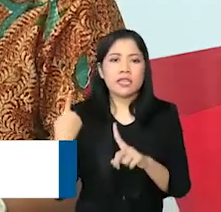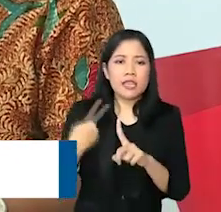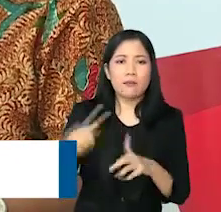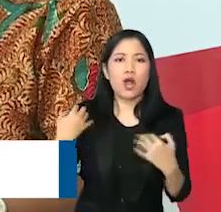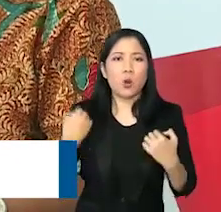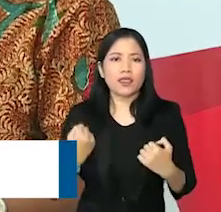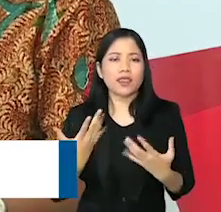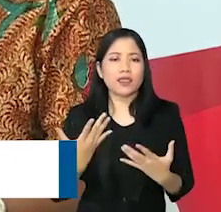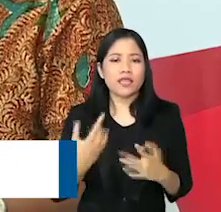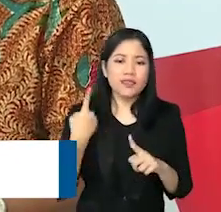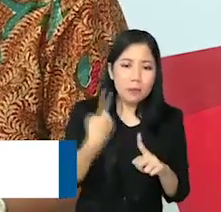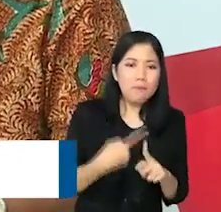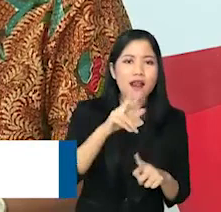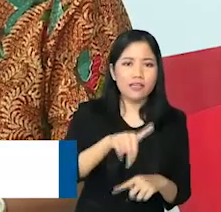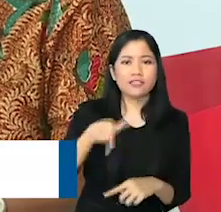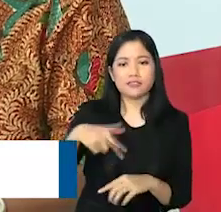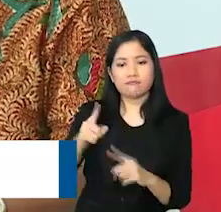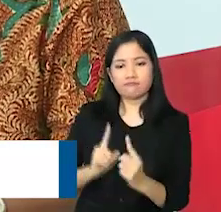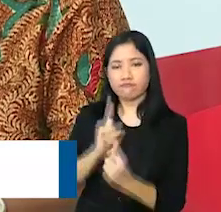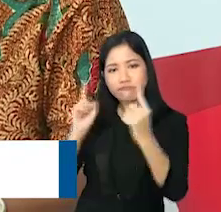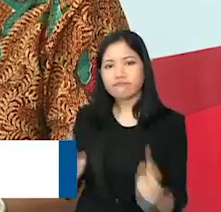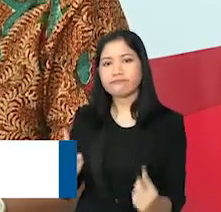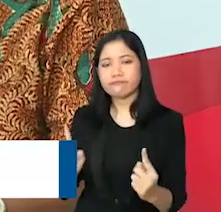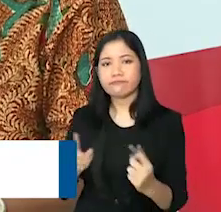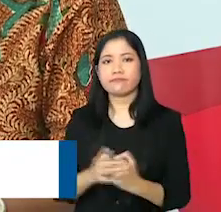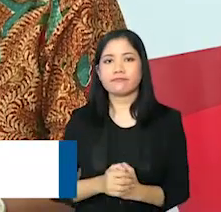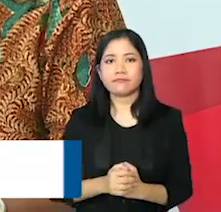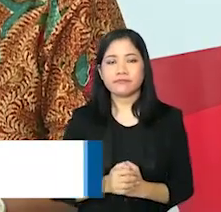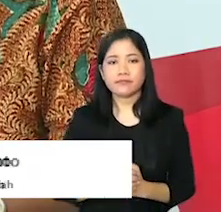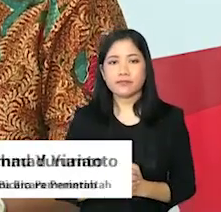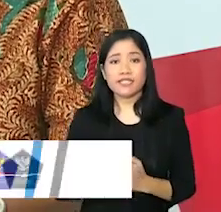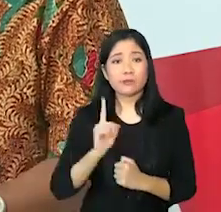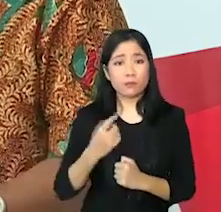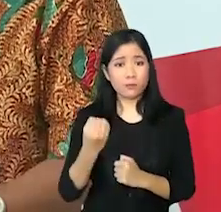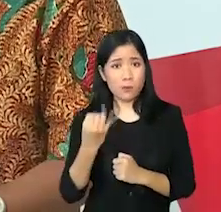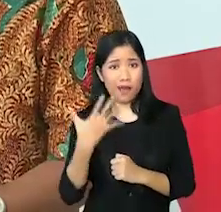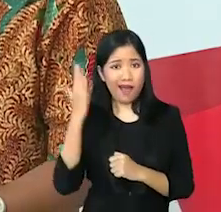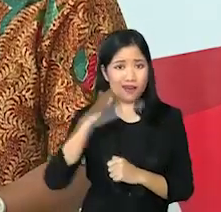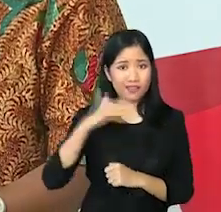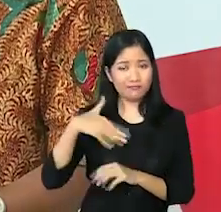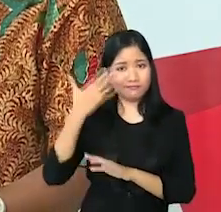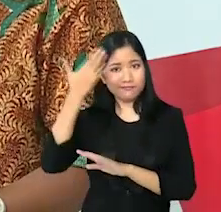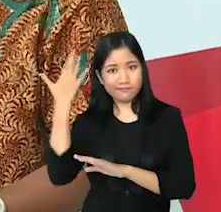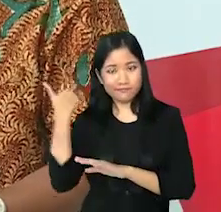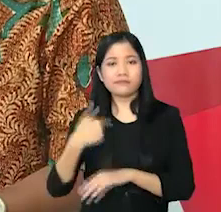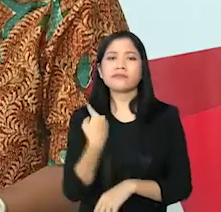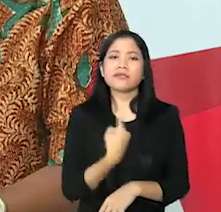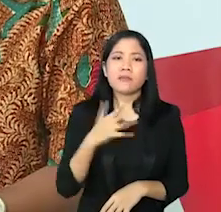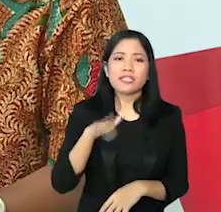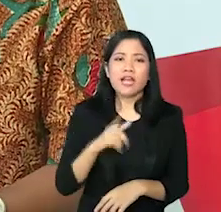physical dispensing ini karena dalam beberapa hari terakhir kita masih